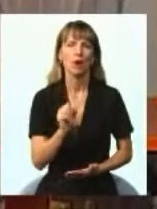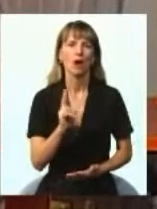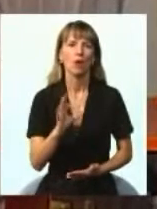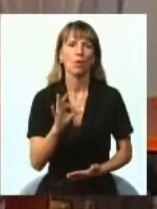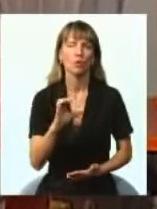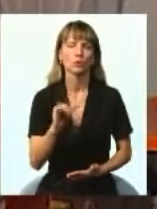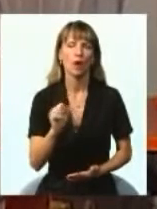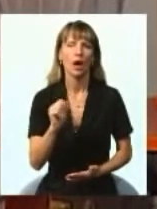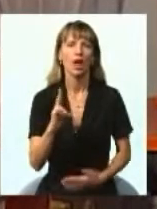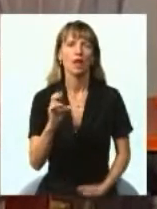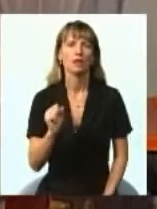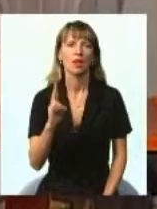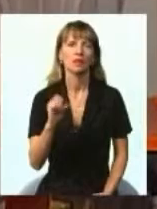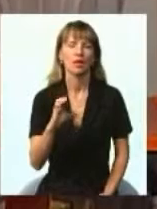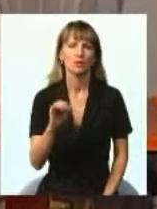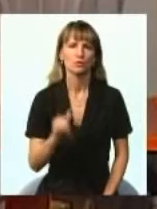ананасу,